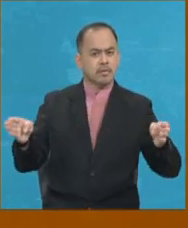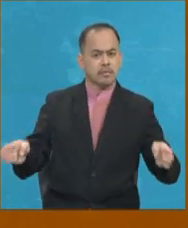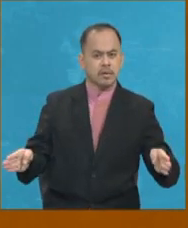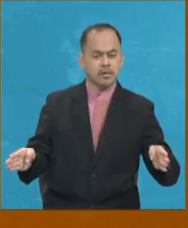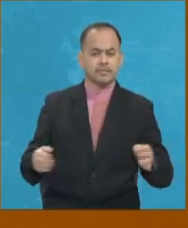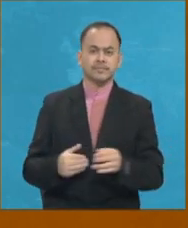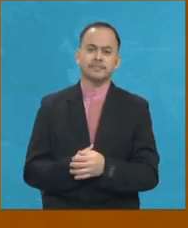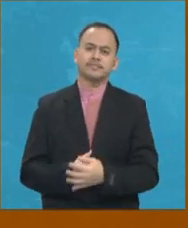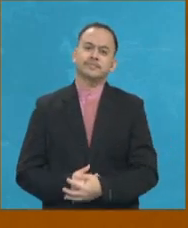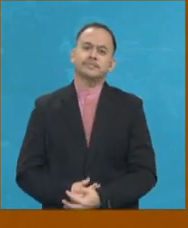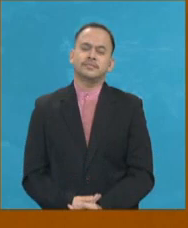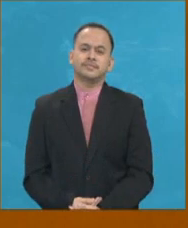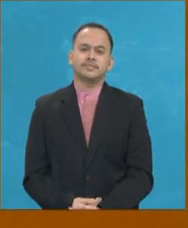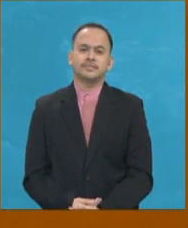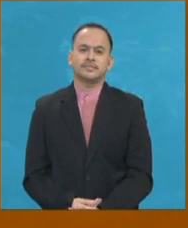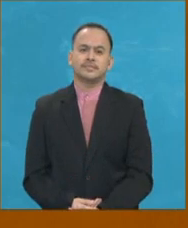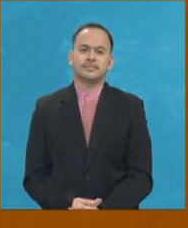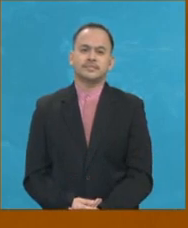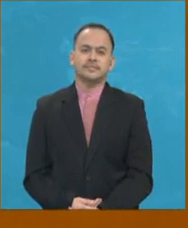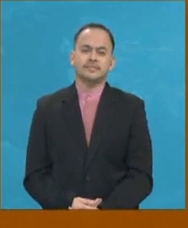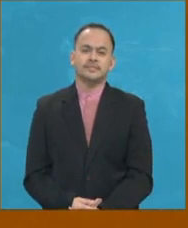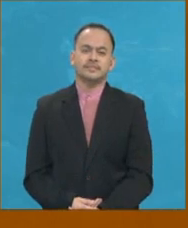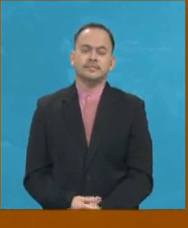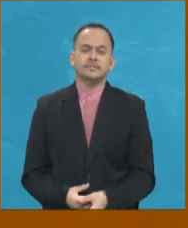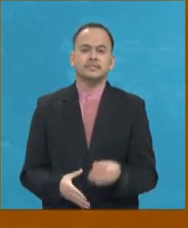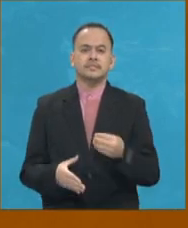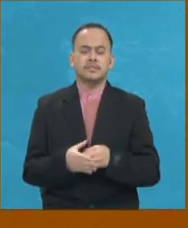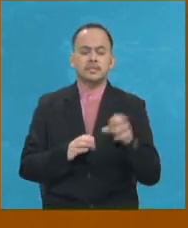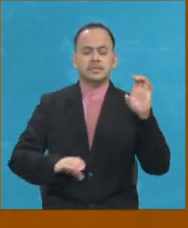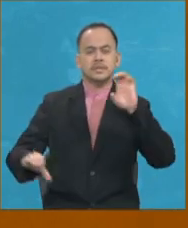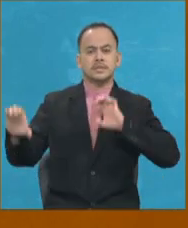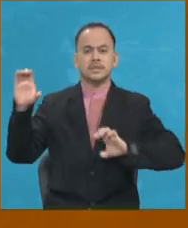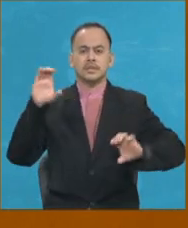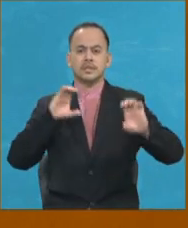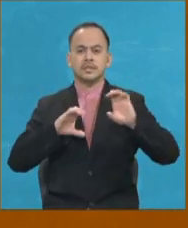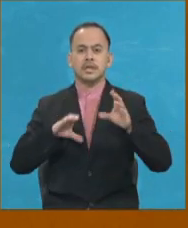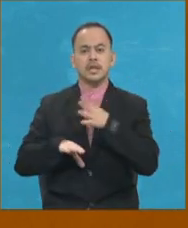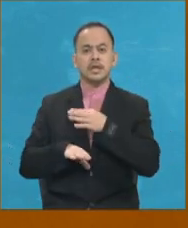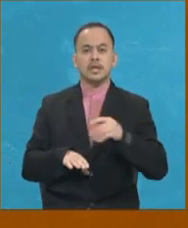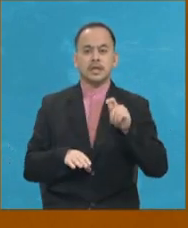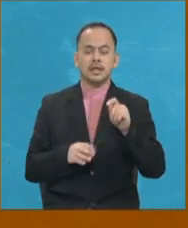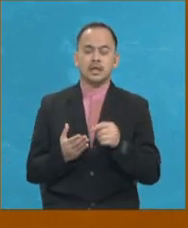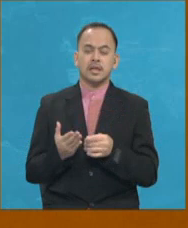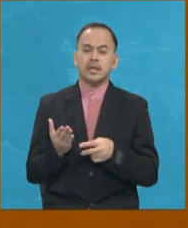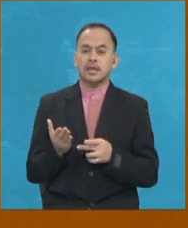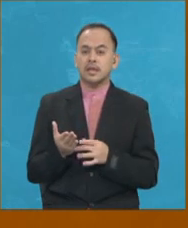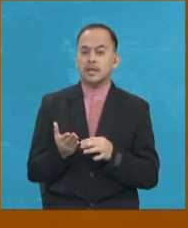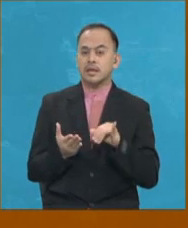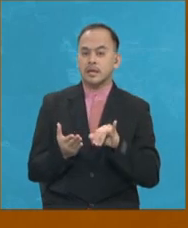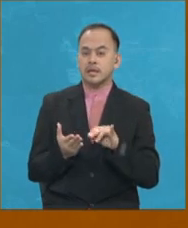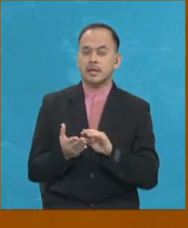research and development dalam bidang sains dan teknologi